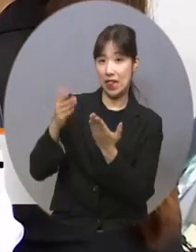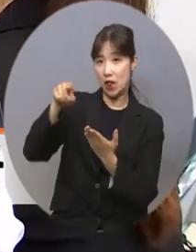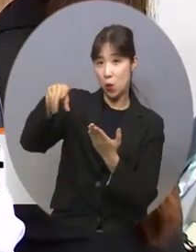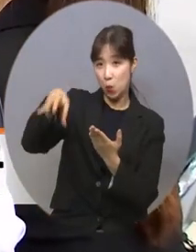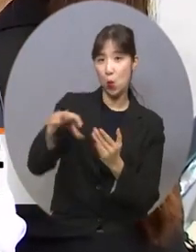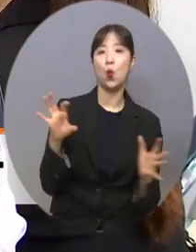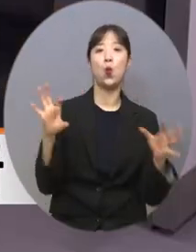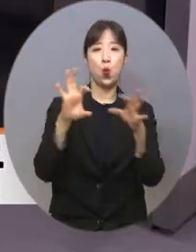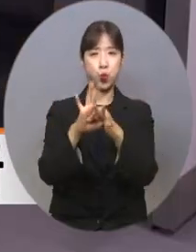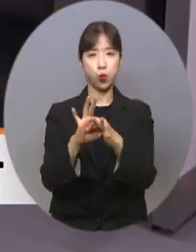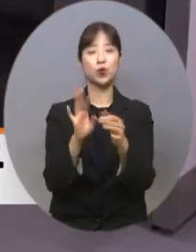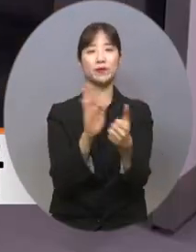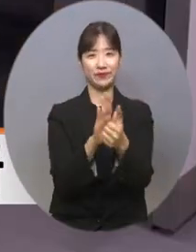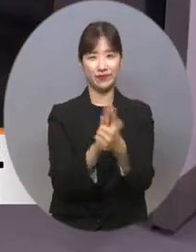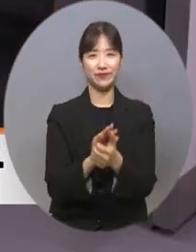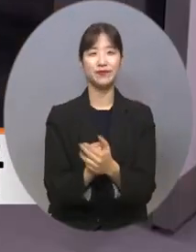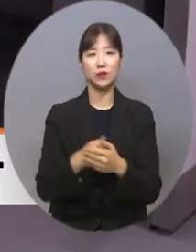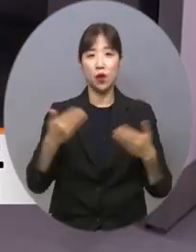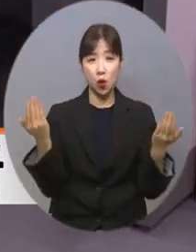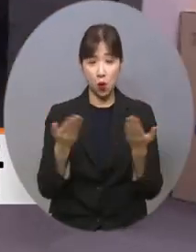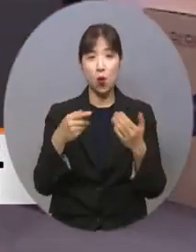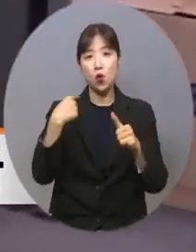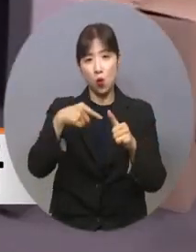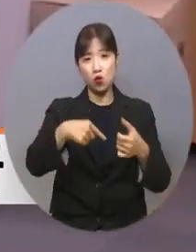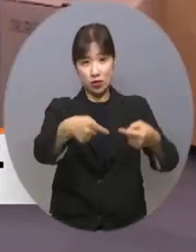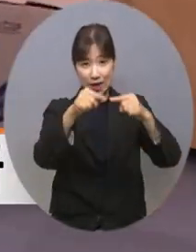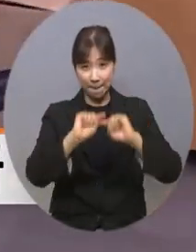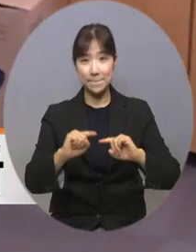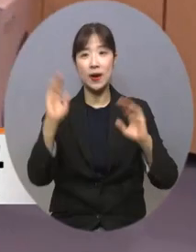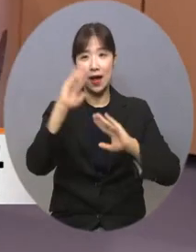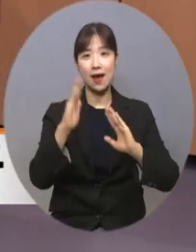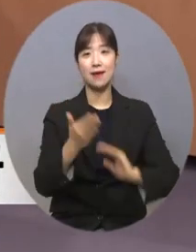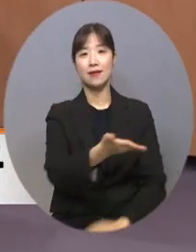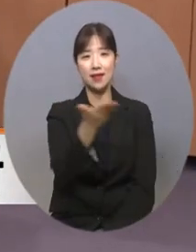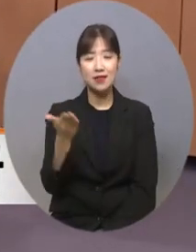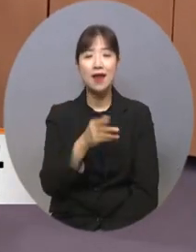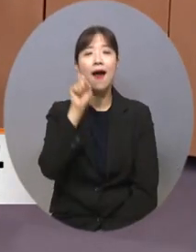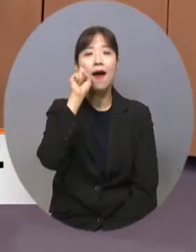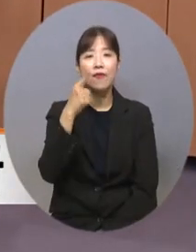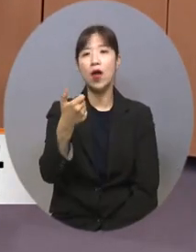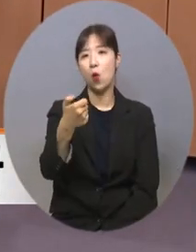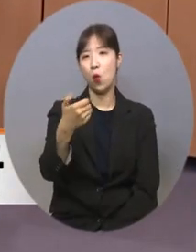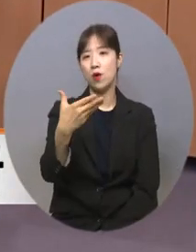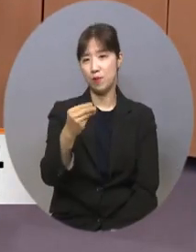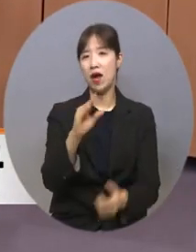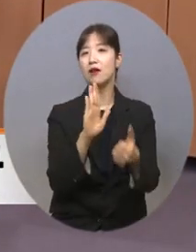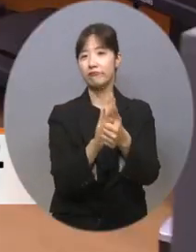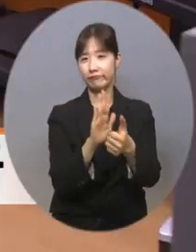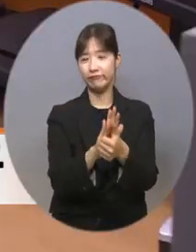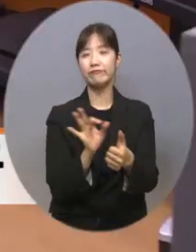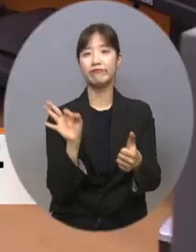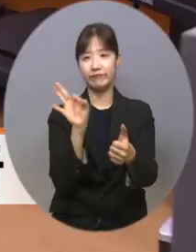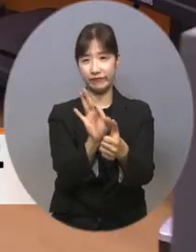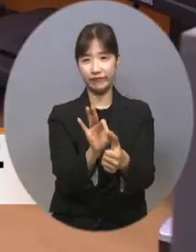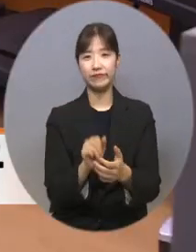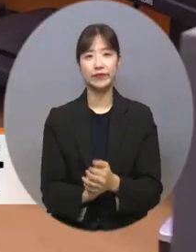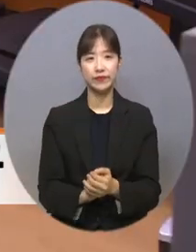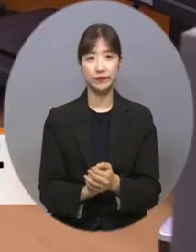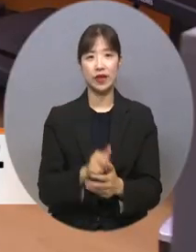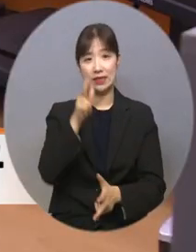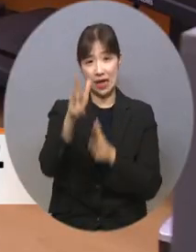연계합니다. 교육 참여 학생들에게는 교육훈련수당 월 50만 원을 지급합니다.